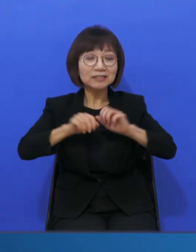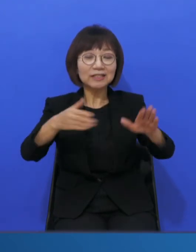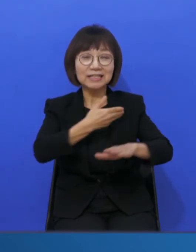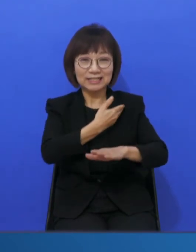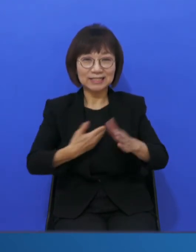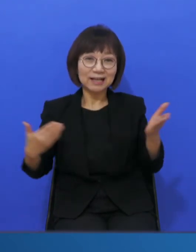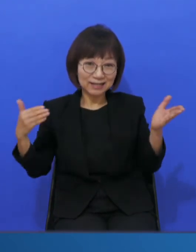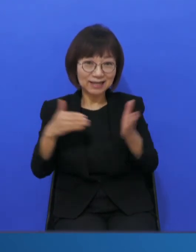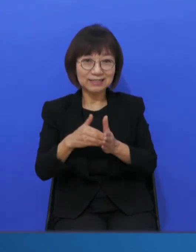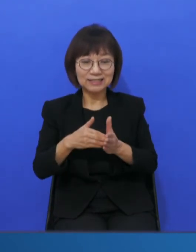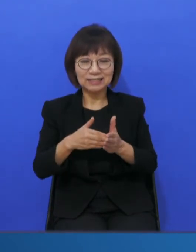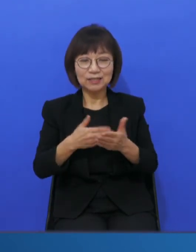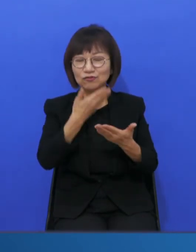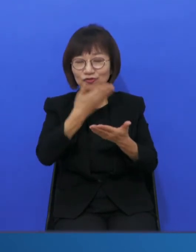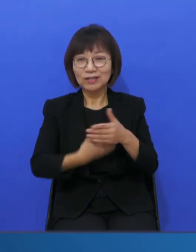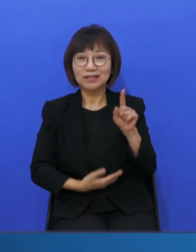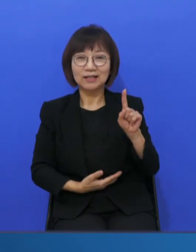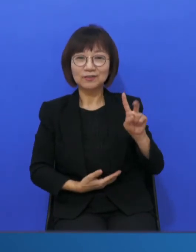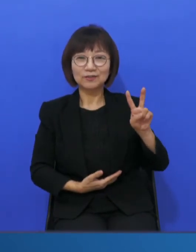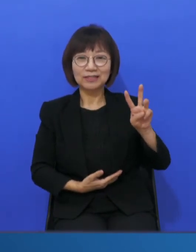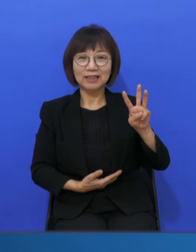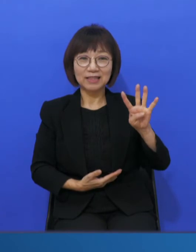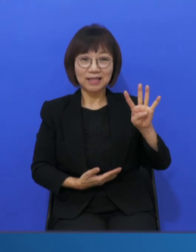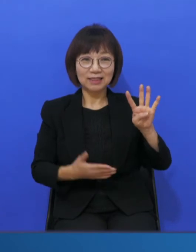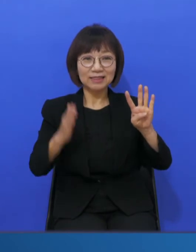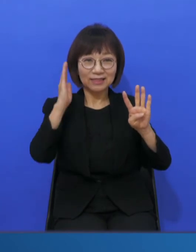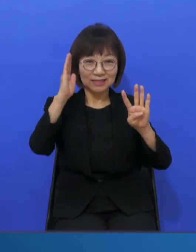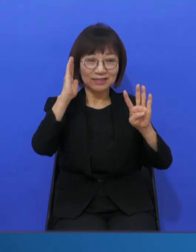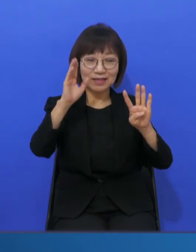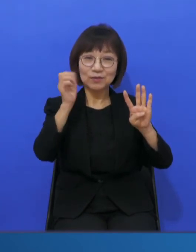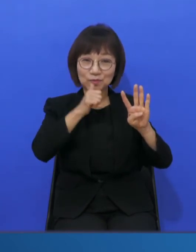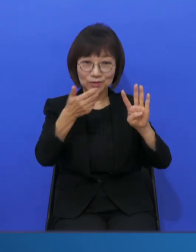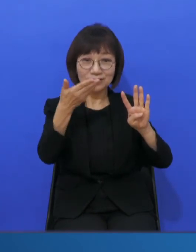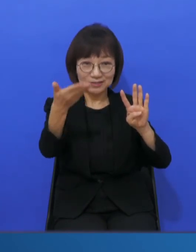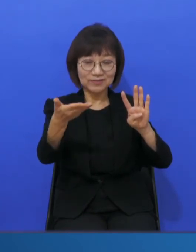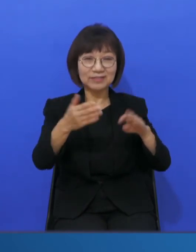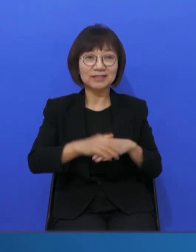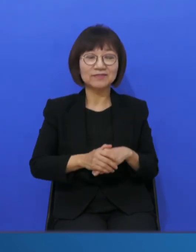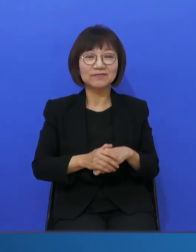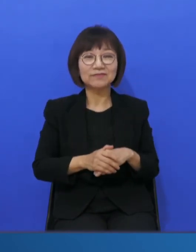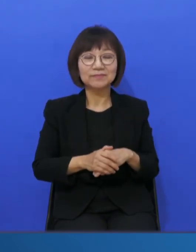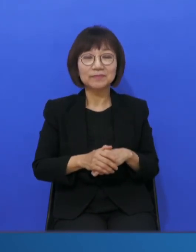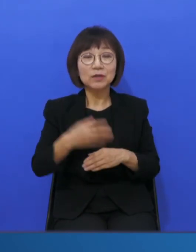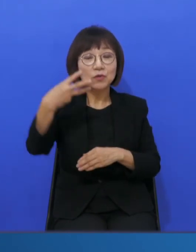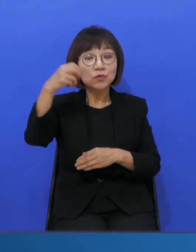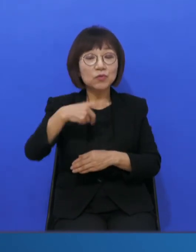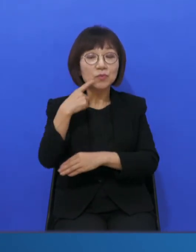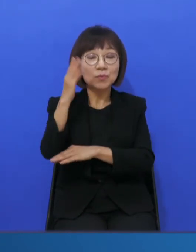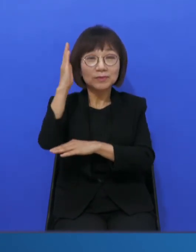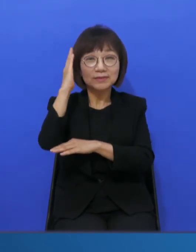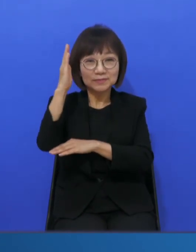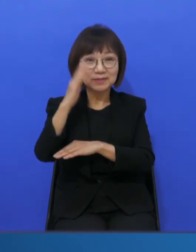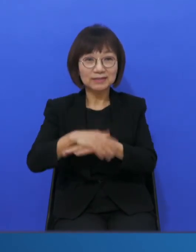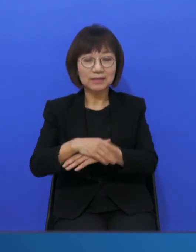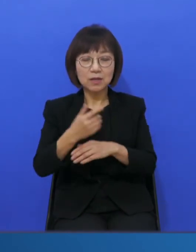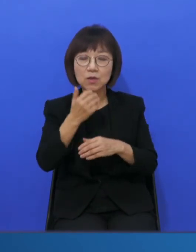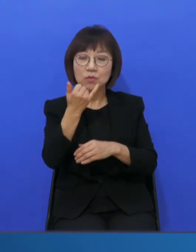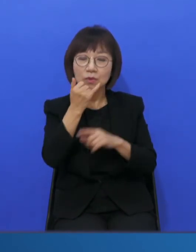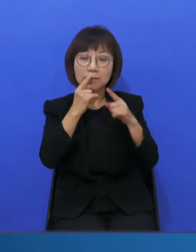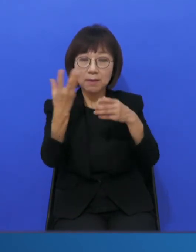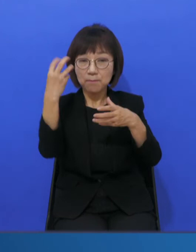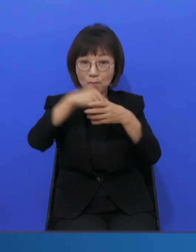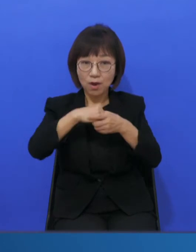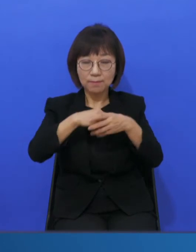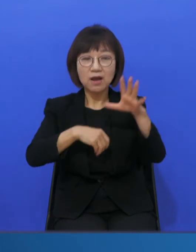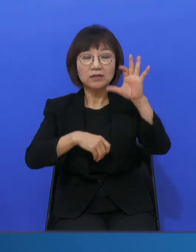제자 메시지까지 핵심 강단 4개 메시지가 제공됩니다. 이로써 유광수 목사의 메시지는 독일어를 포함해